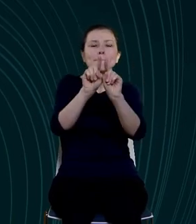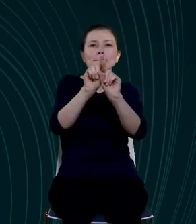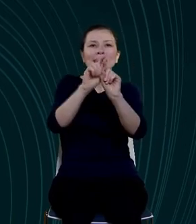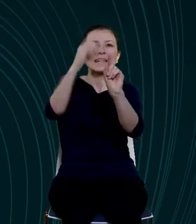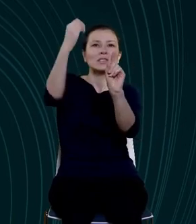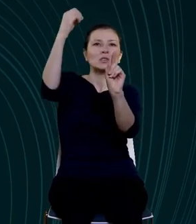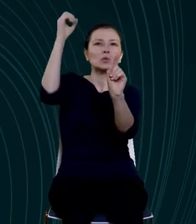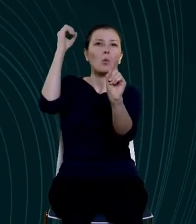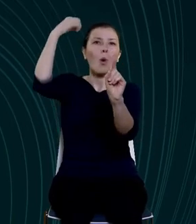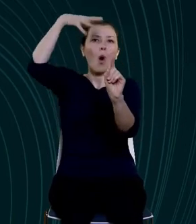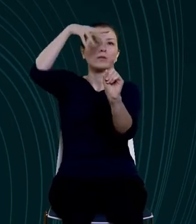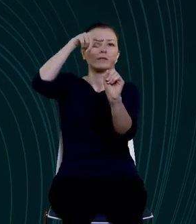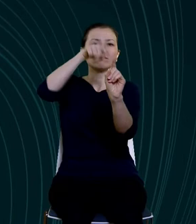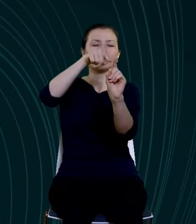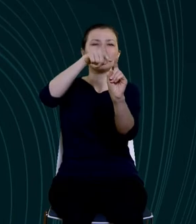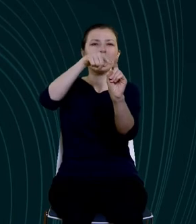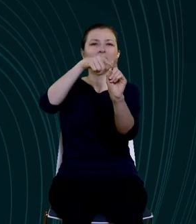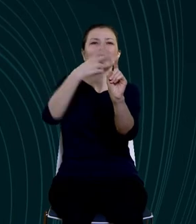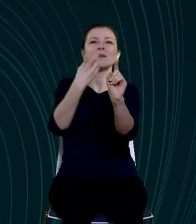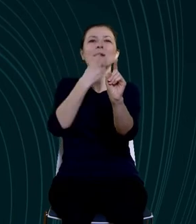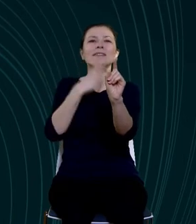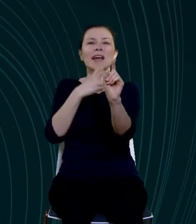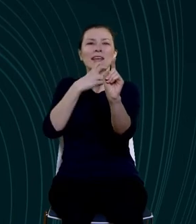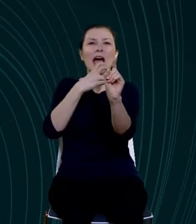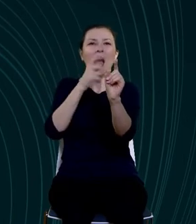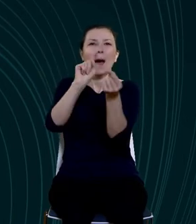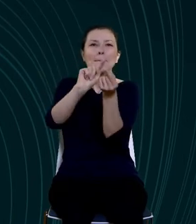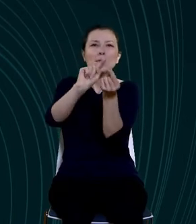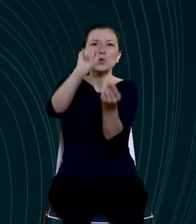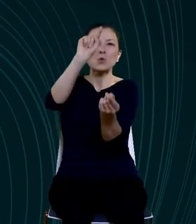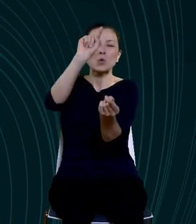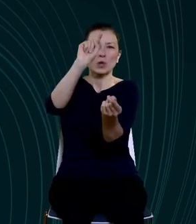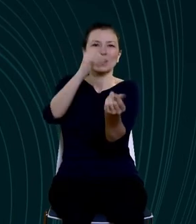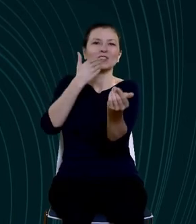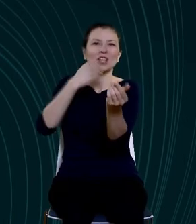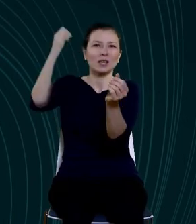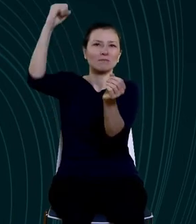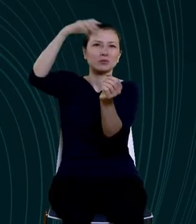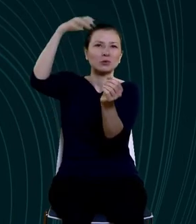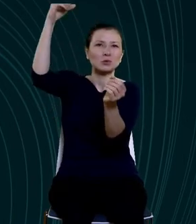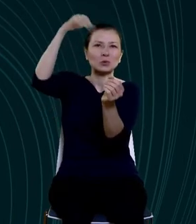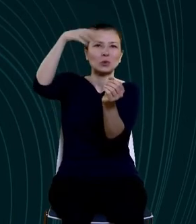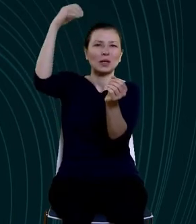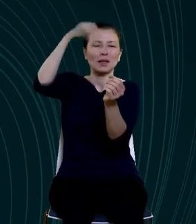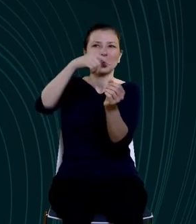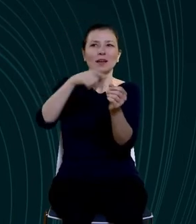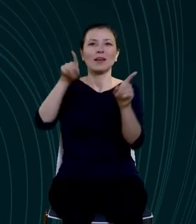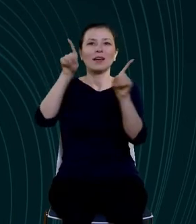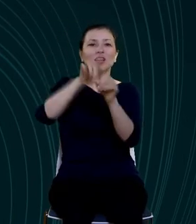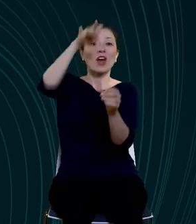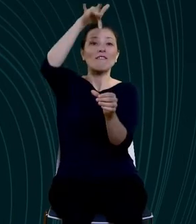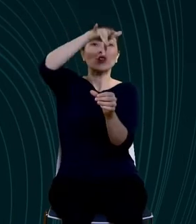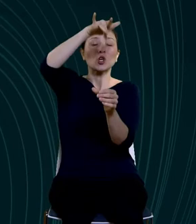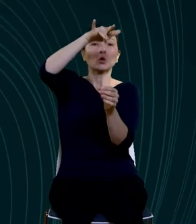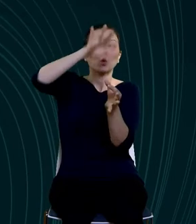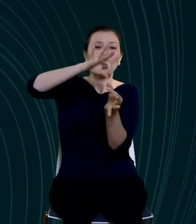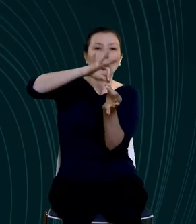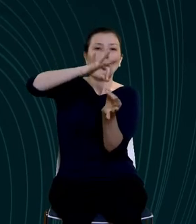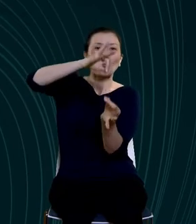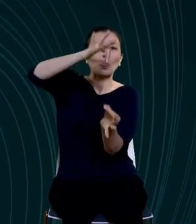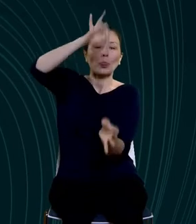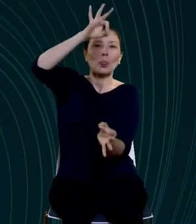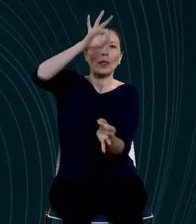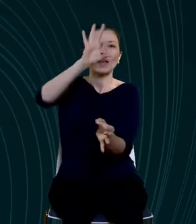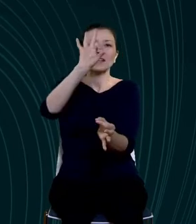doładowywanie baterii podtrzymującej zasilanie. Wewnątrz obudowy znajduje się dołączona sonda.